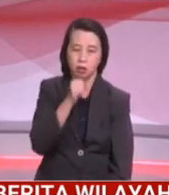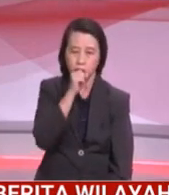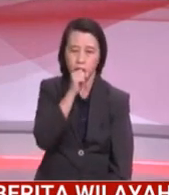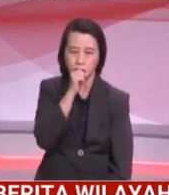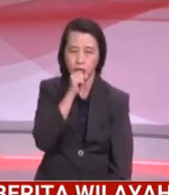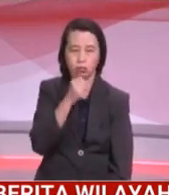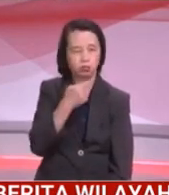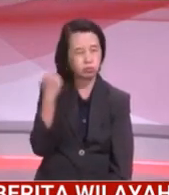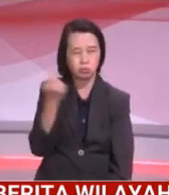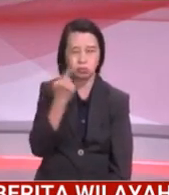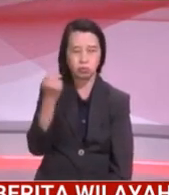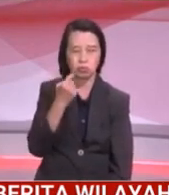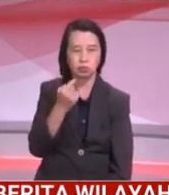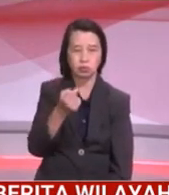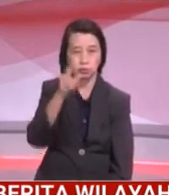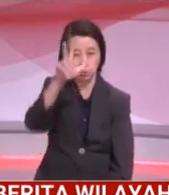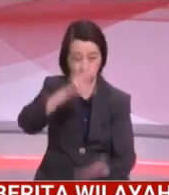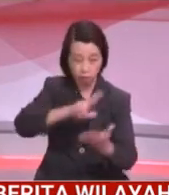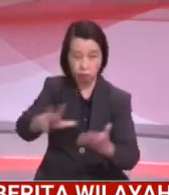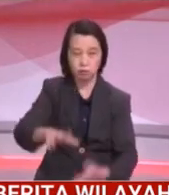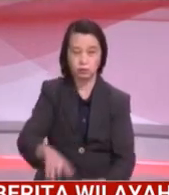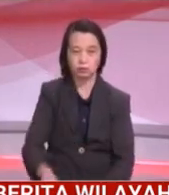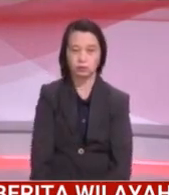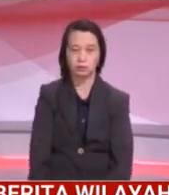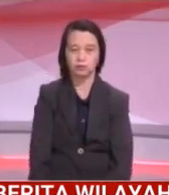batuk belakang tadi 2-3 minggu ni.